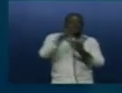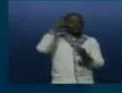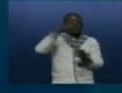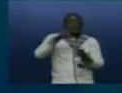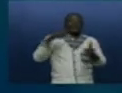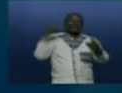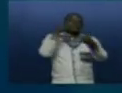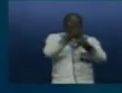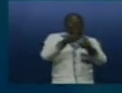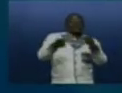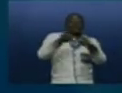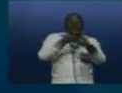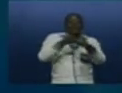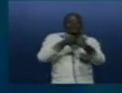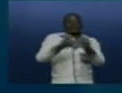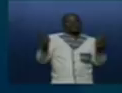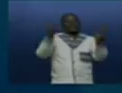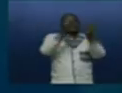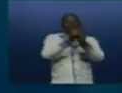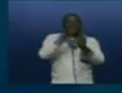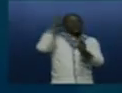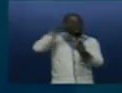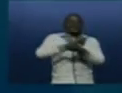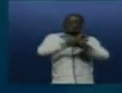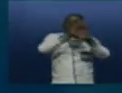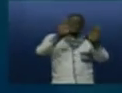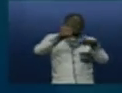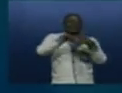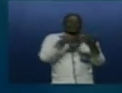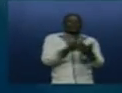premiers obstacles rencontrés pour tenter de clarifier ces incidents.